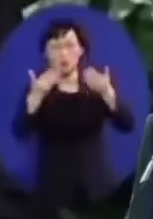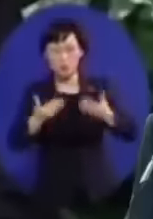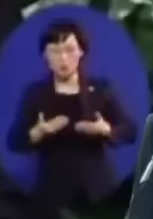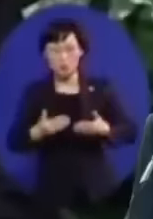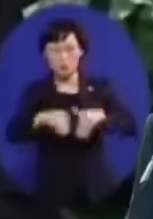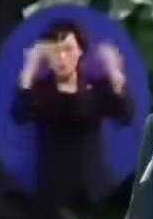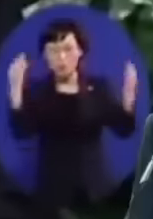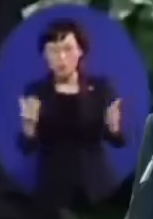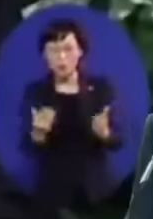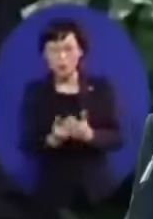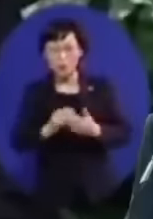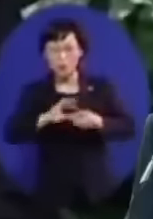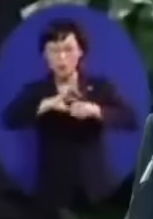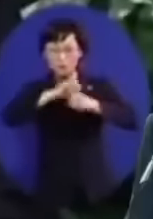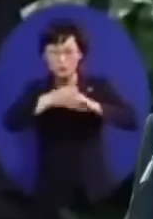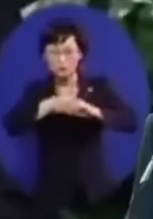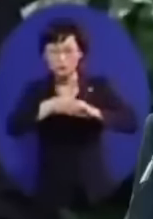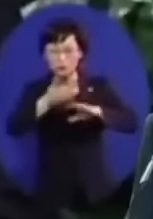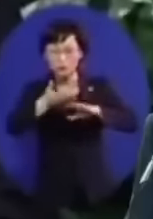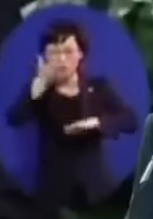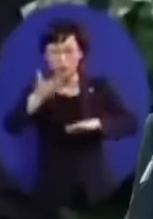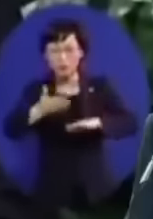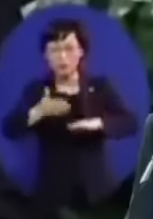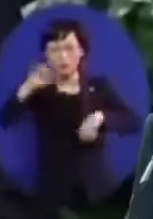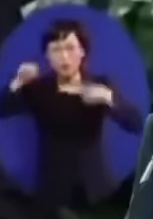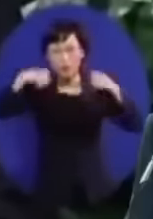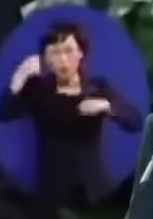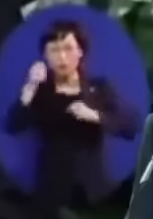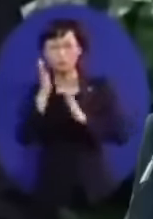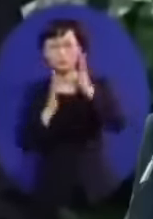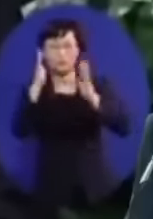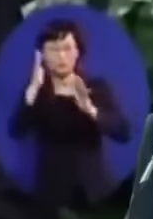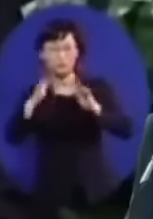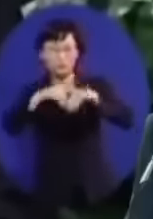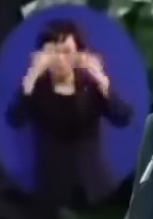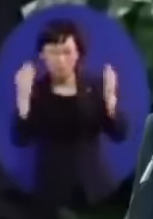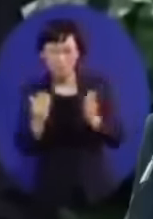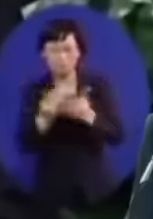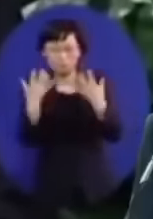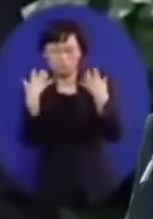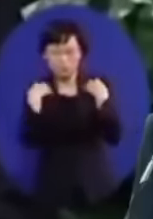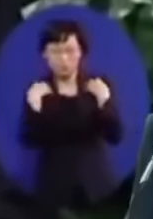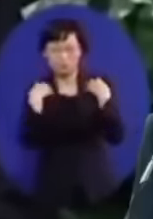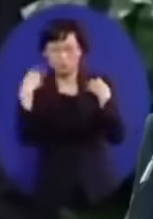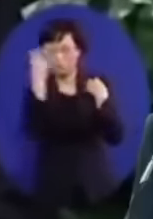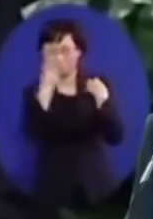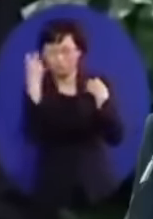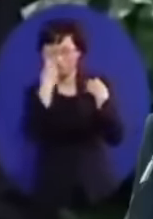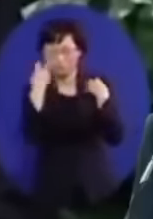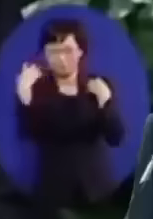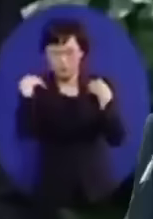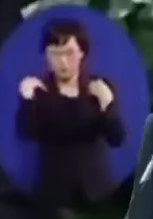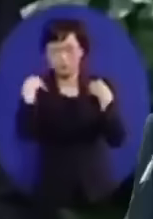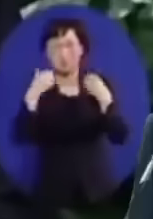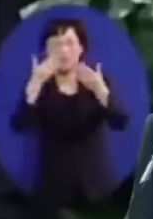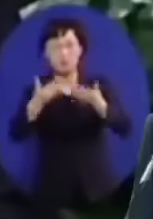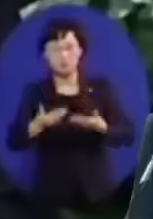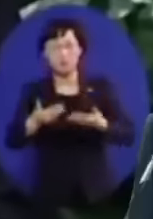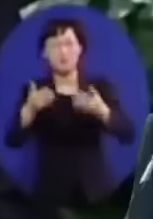온 지구상에 있는 동식물을 다 다스리고 돌볼 권한을